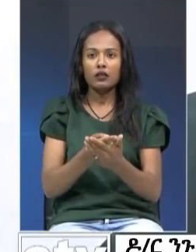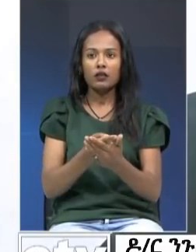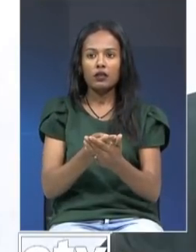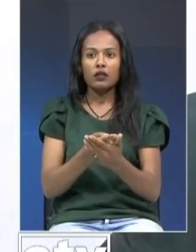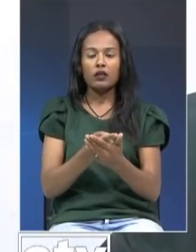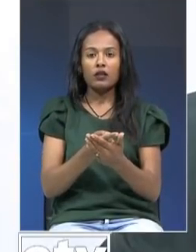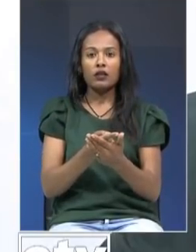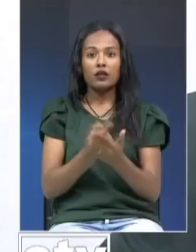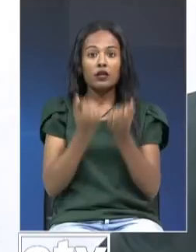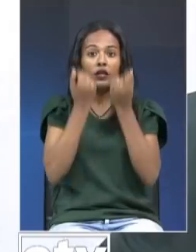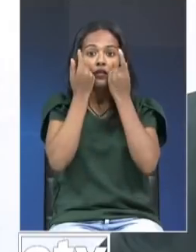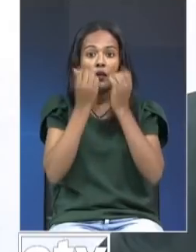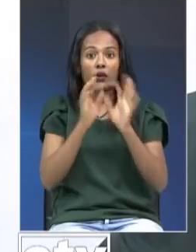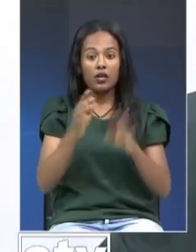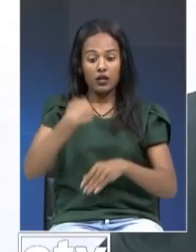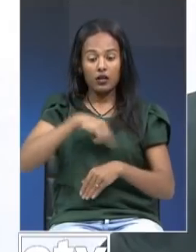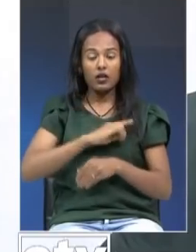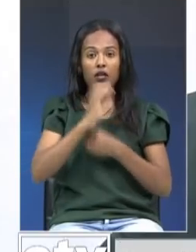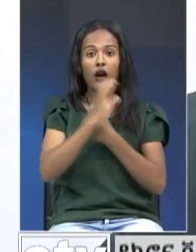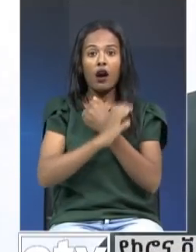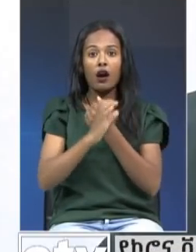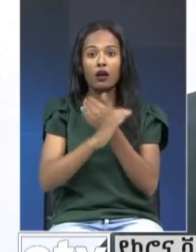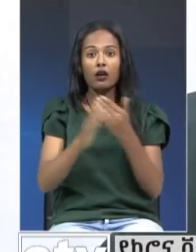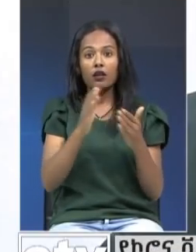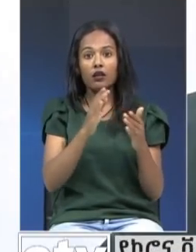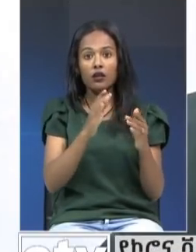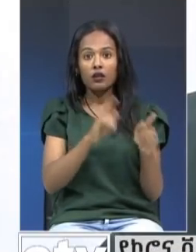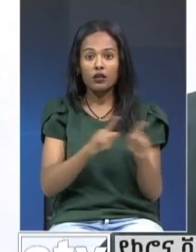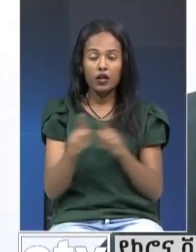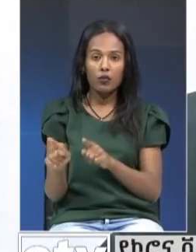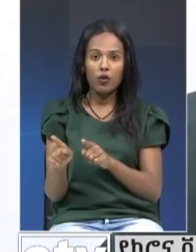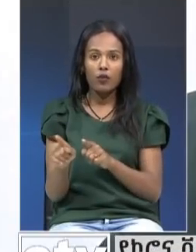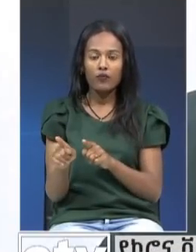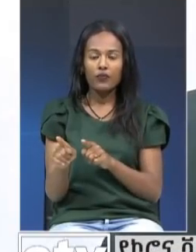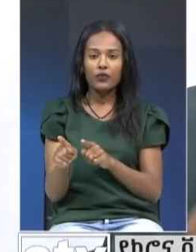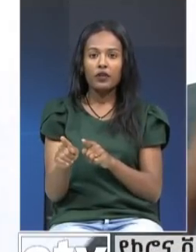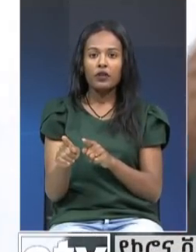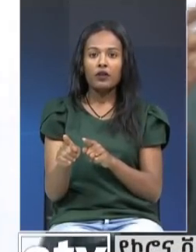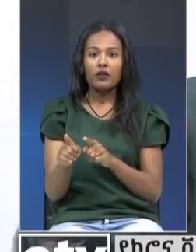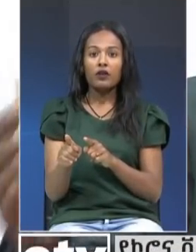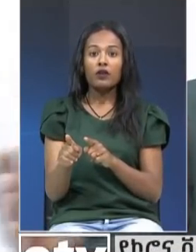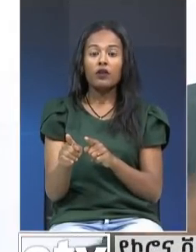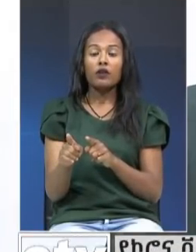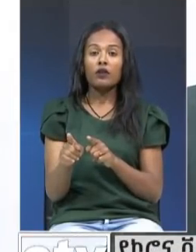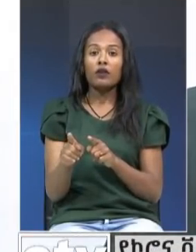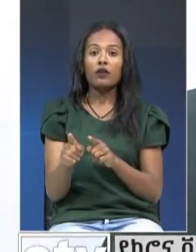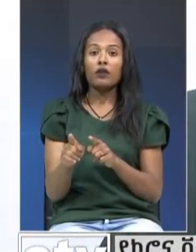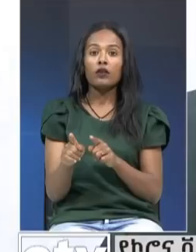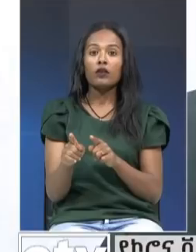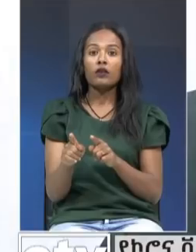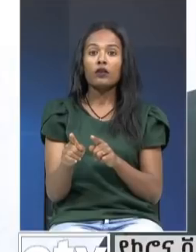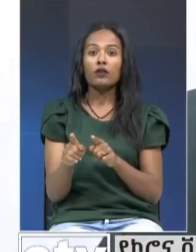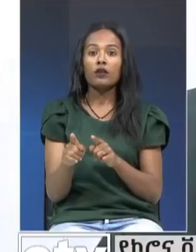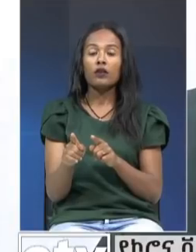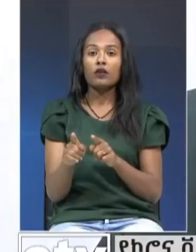ግንዛቤ ሌለዋል። እኛ ሀገር ደግሞ በጣም ትልቅ ሀገር ነው፣ ትልቅ ህዝብ ነው። ያልተገነዘበውን ህዝብ አንድ ካቴጎሪ